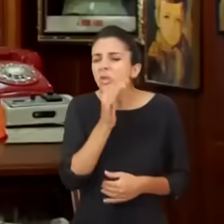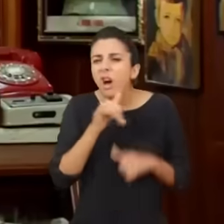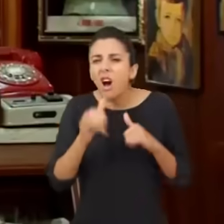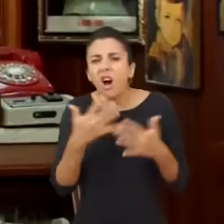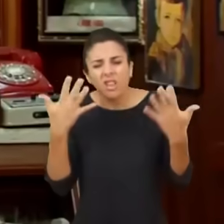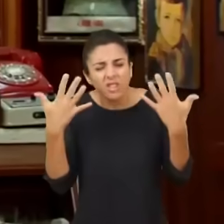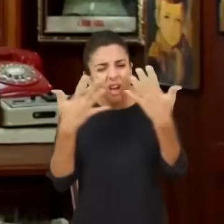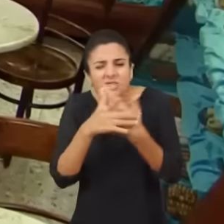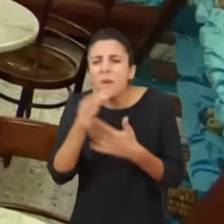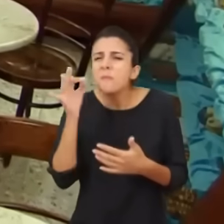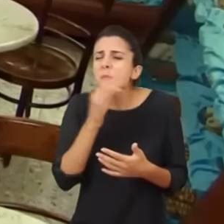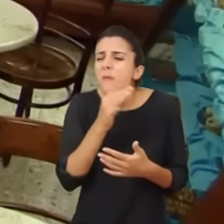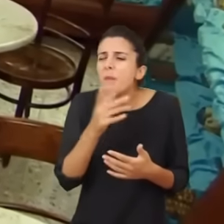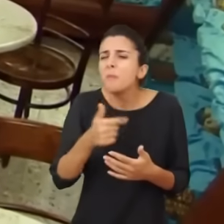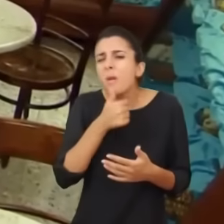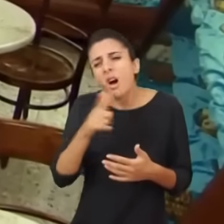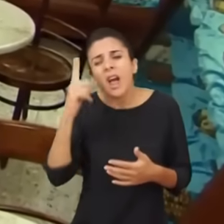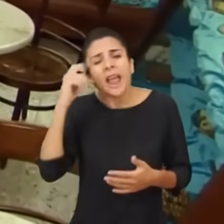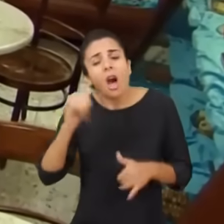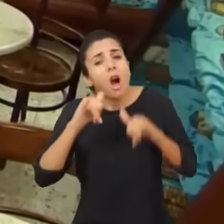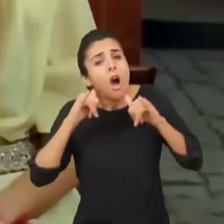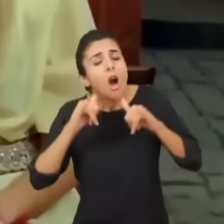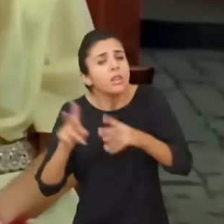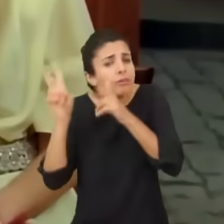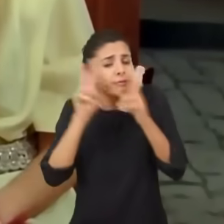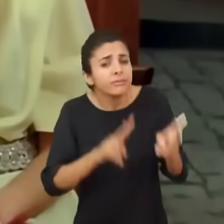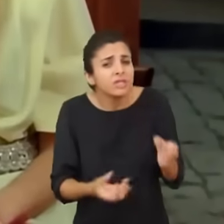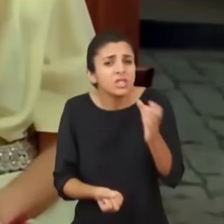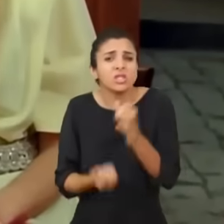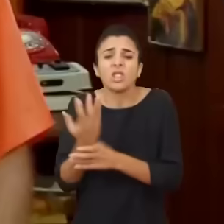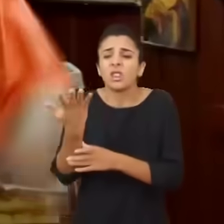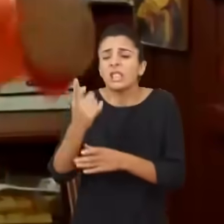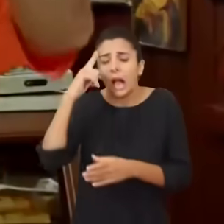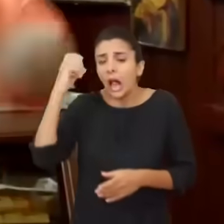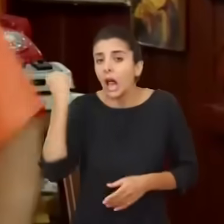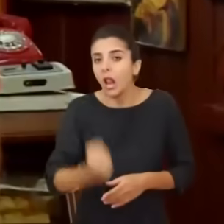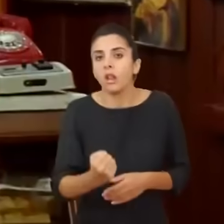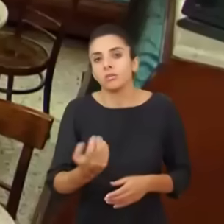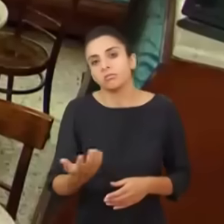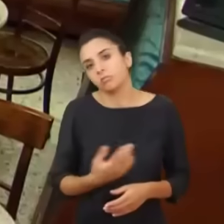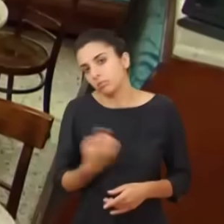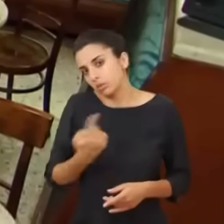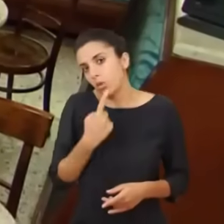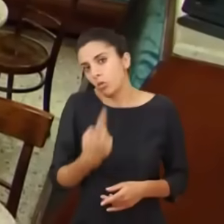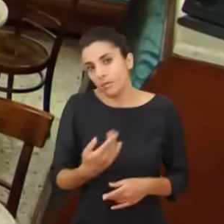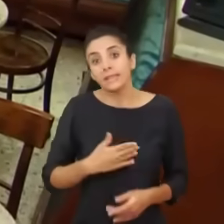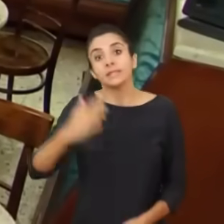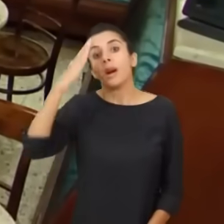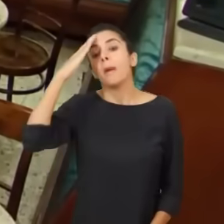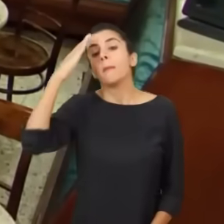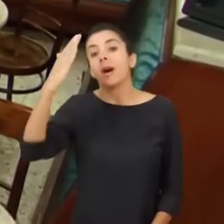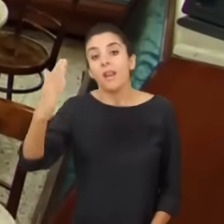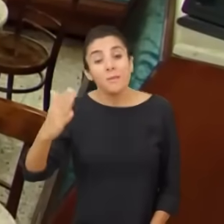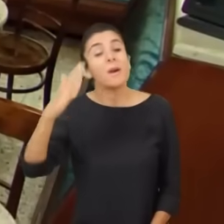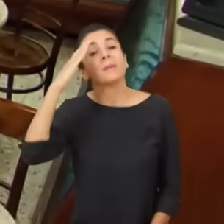nice dedi. O da böyle çok inatçıydı. Ne isterse olurdu, dedikim dedik. Aa, babama çekmişim yani. Selamünaleyküm.